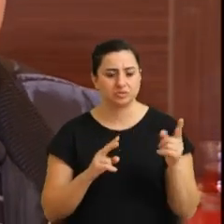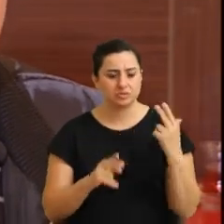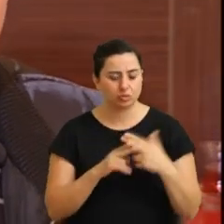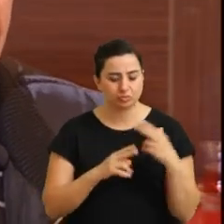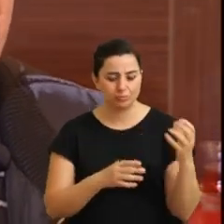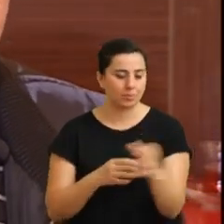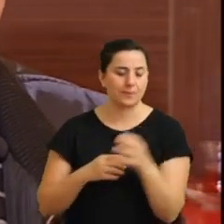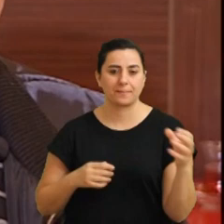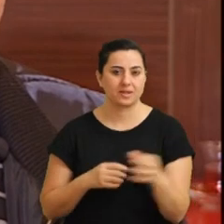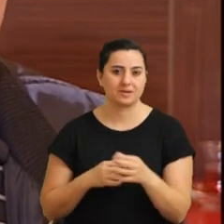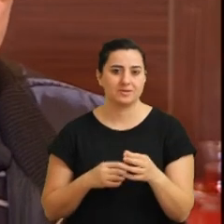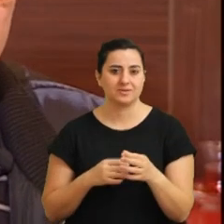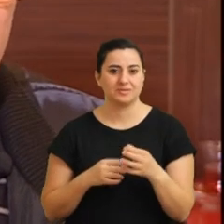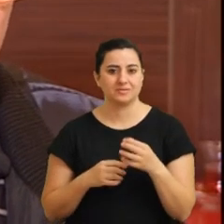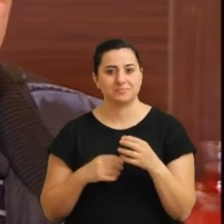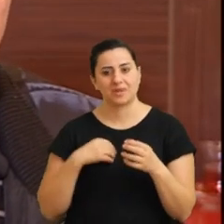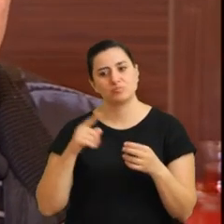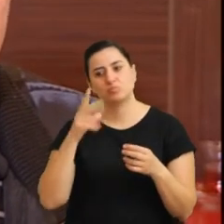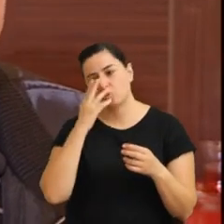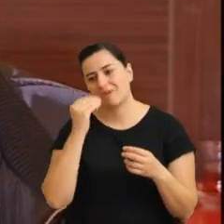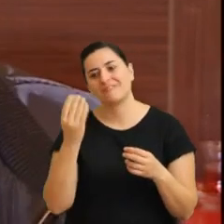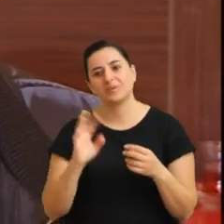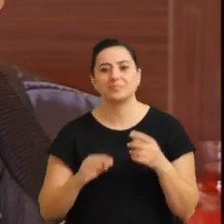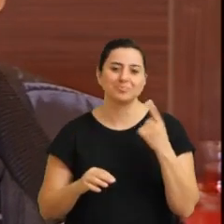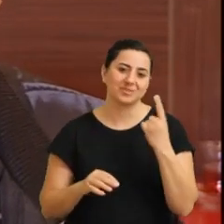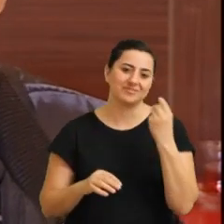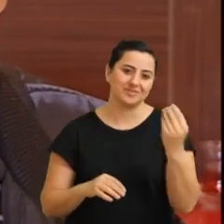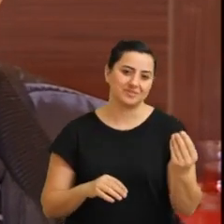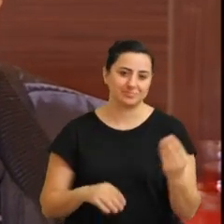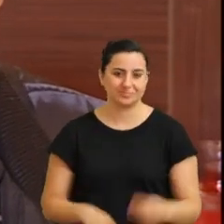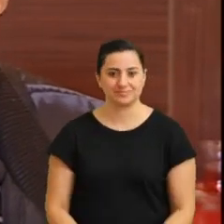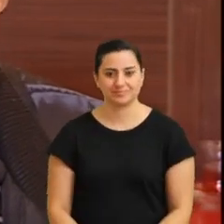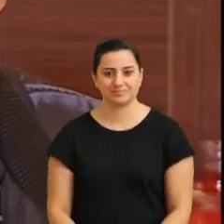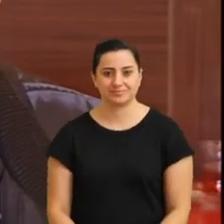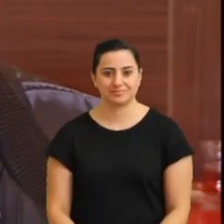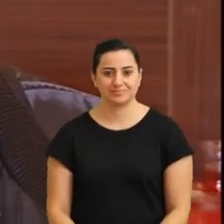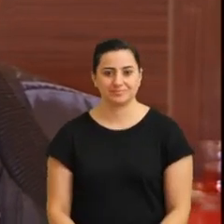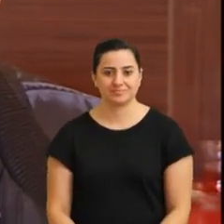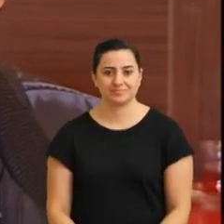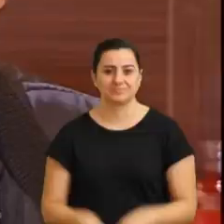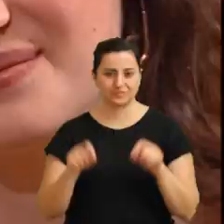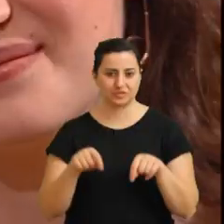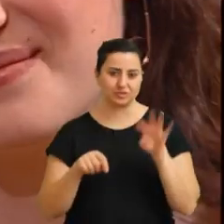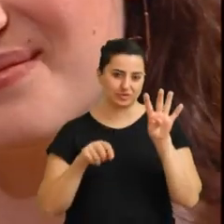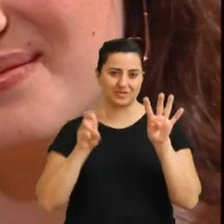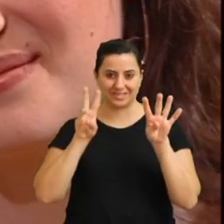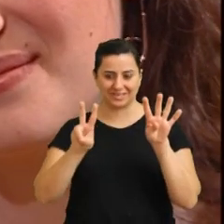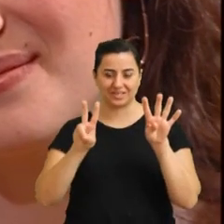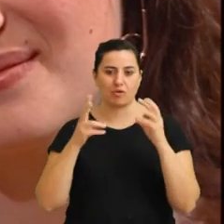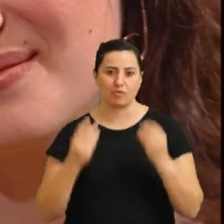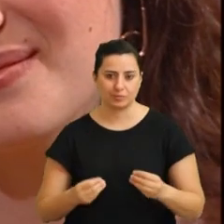seri olduğundan dolayı Pelin'e burada puan vermiyorum. Mert'e bir puan vererek şu anda